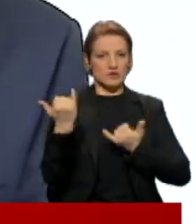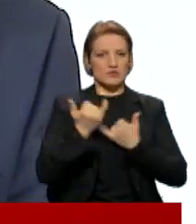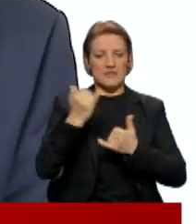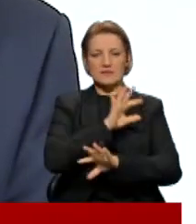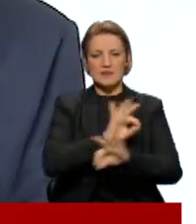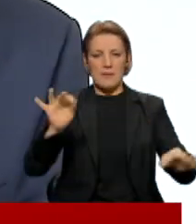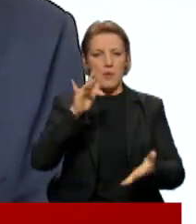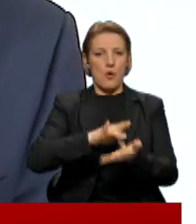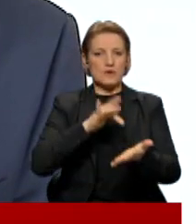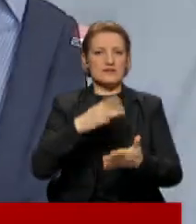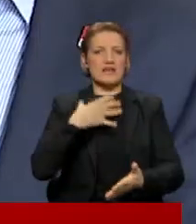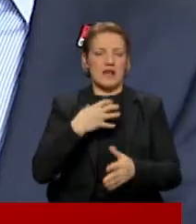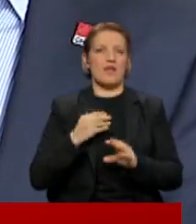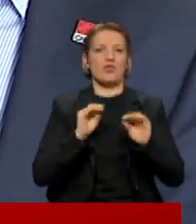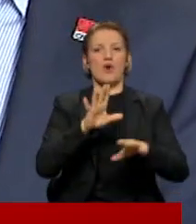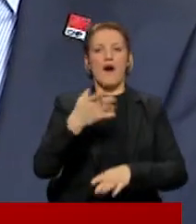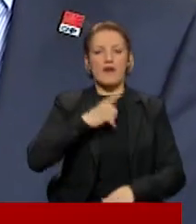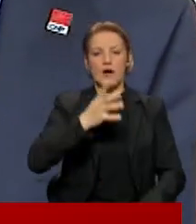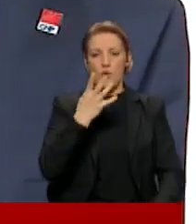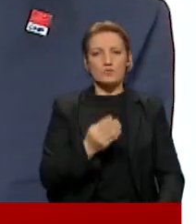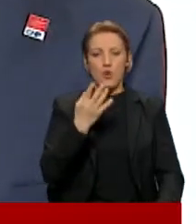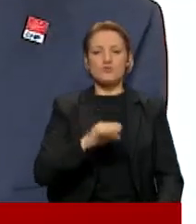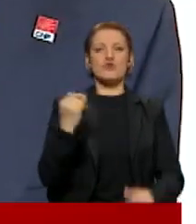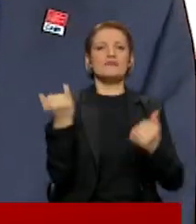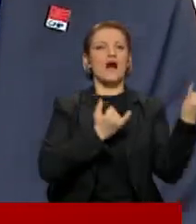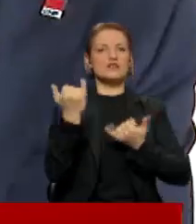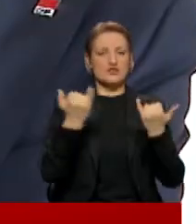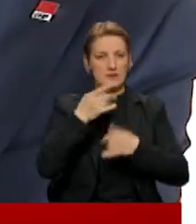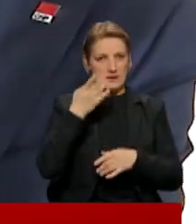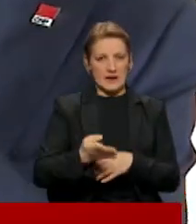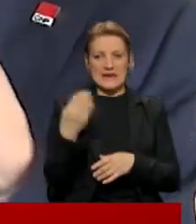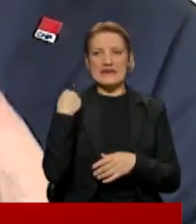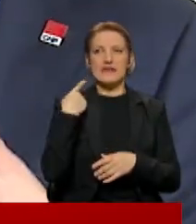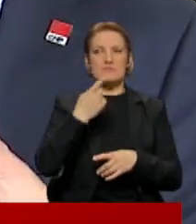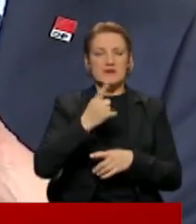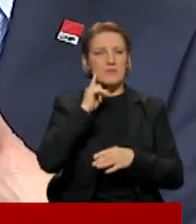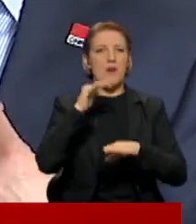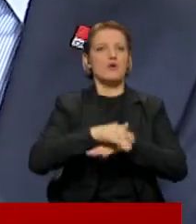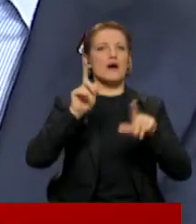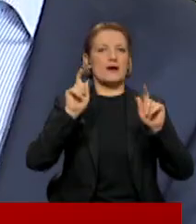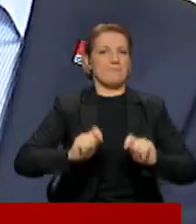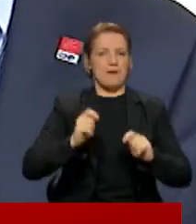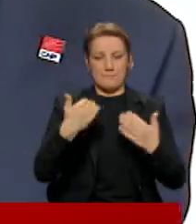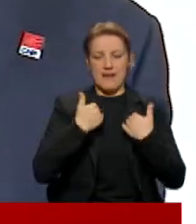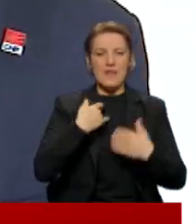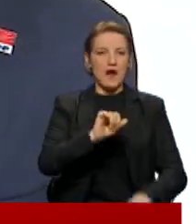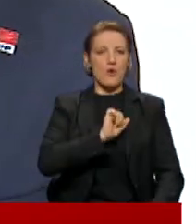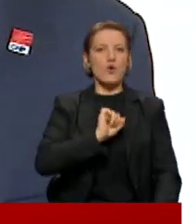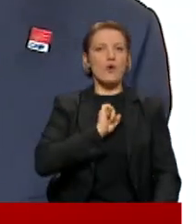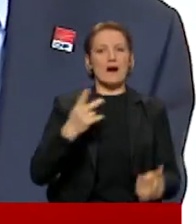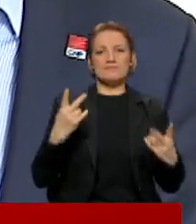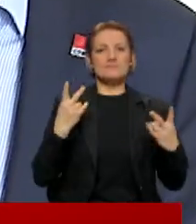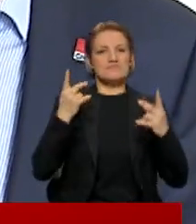tam ortasına kendisine atıyor aday olup olmayacağı tartışmaları üzerinden yeni bir mağduriyet yaratmaya benden korkuyorlar